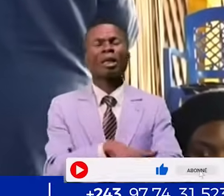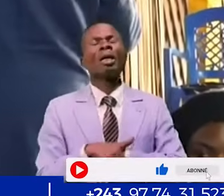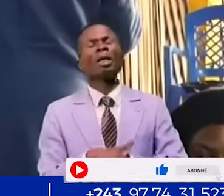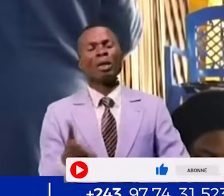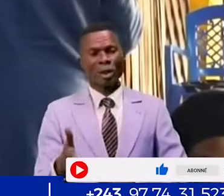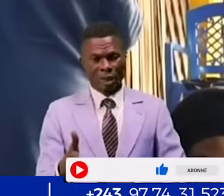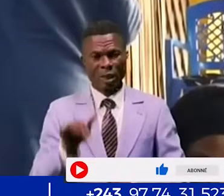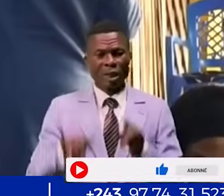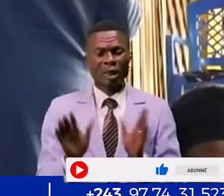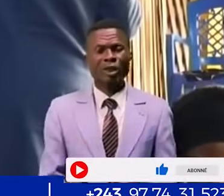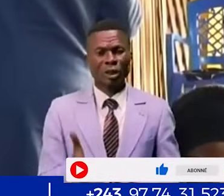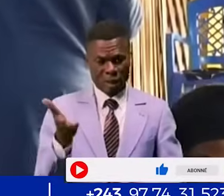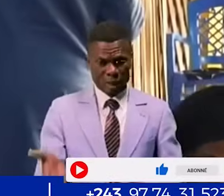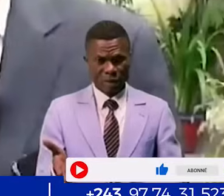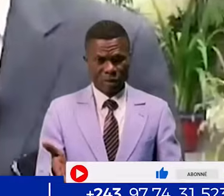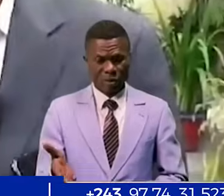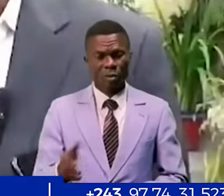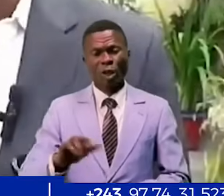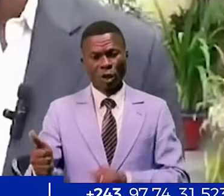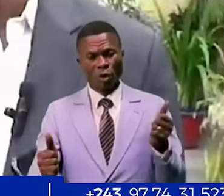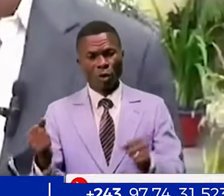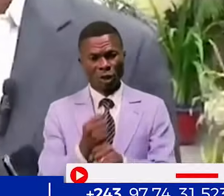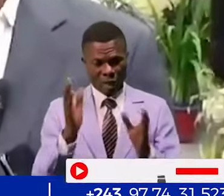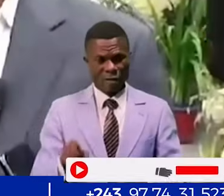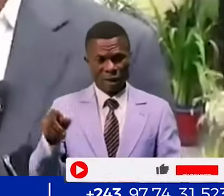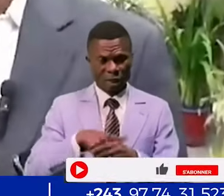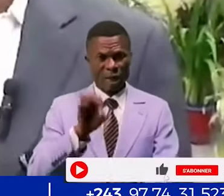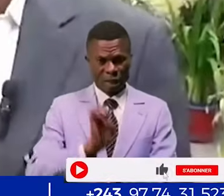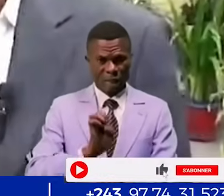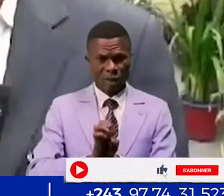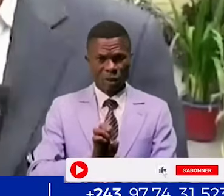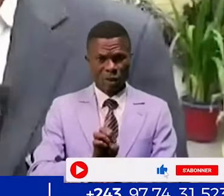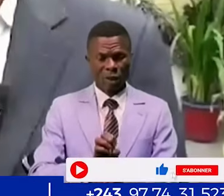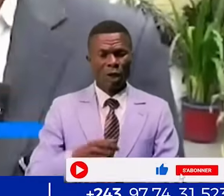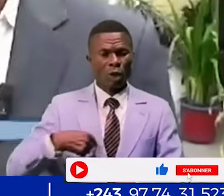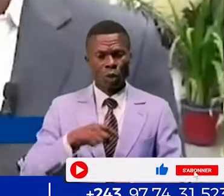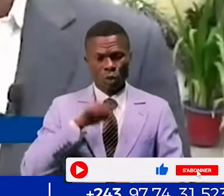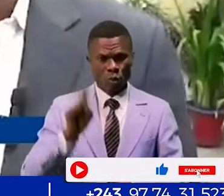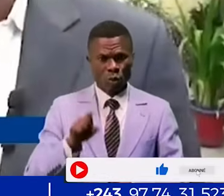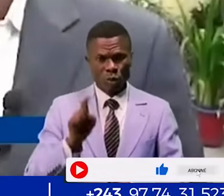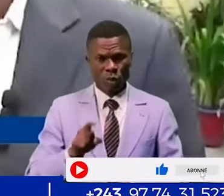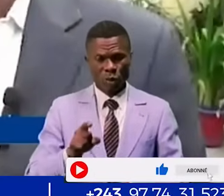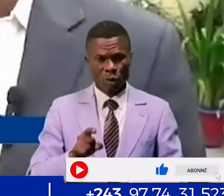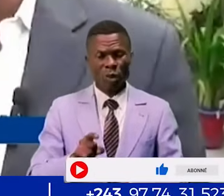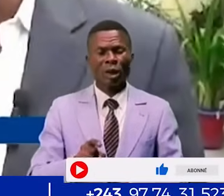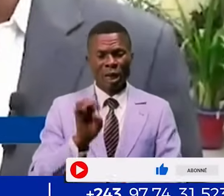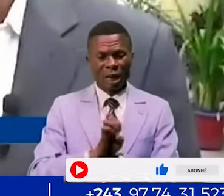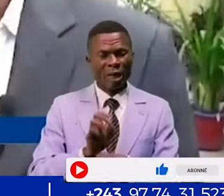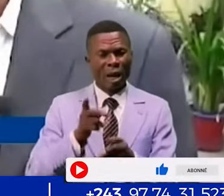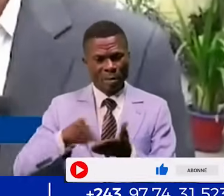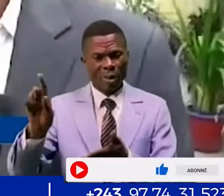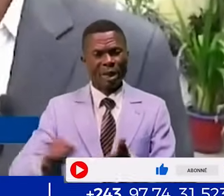il y a des secrétaires et tant d'autres personnels. Et on doit, en fait, l'Église doit payer